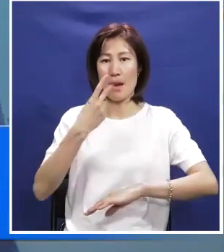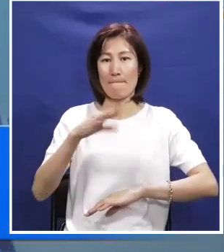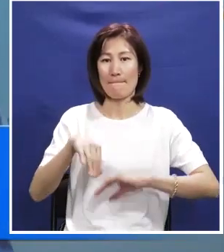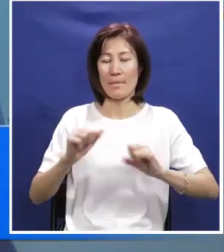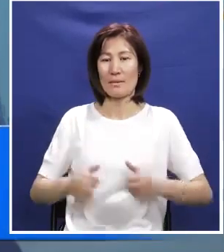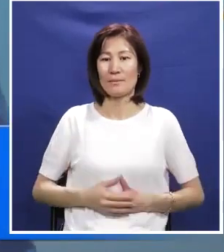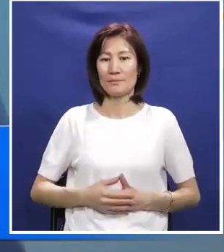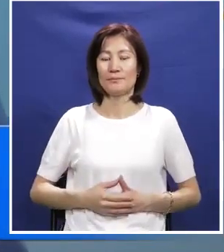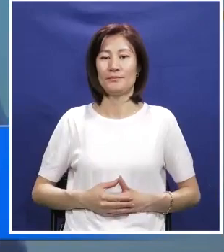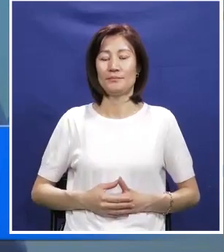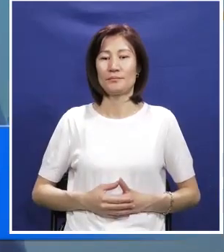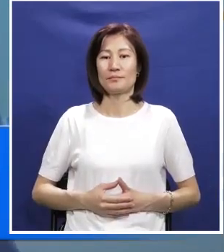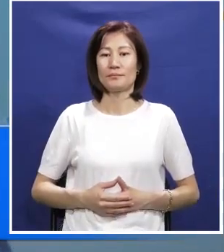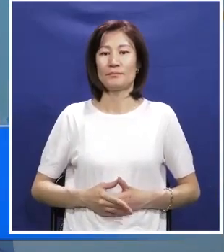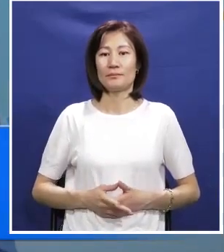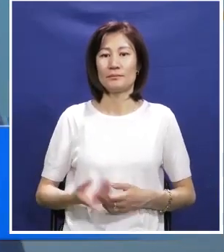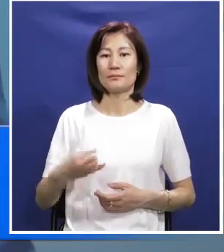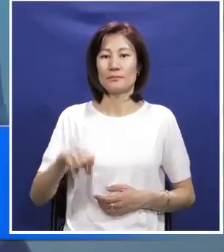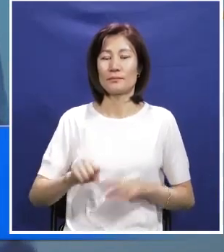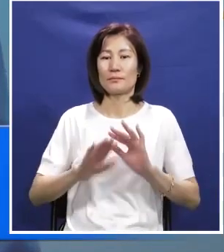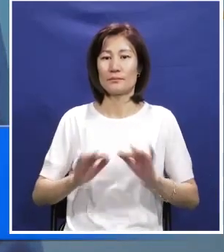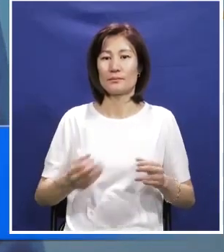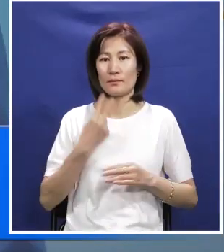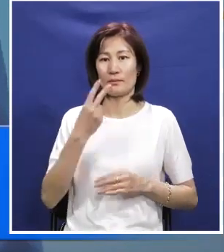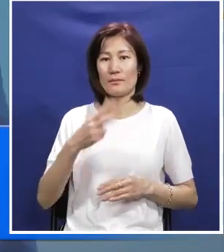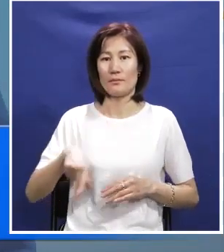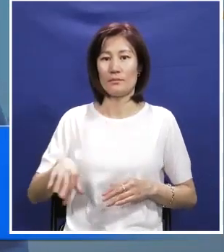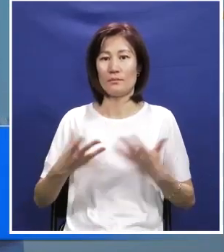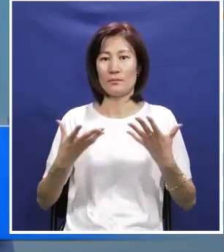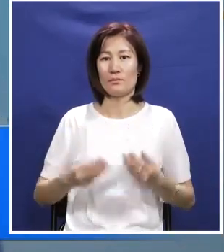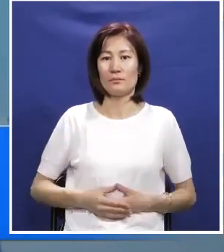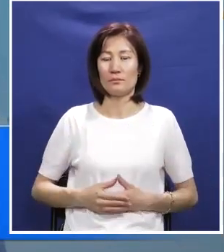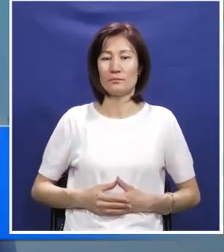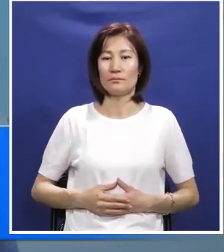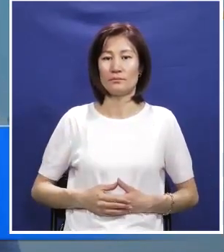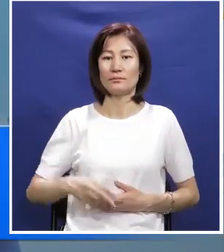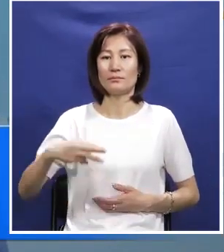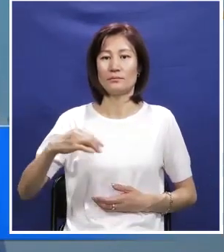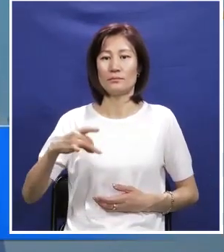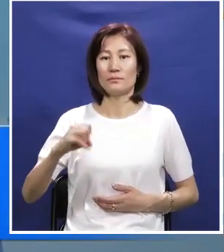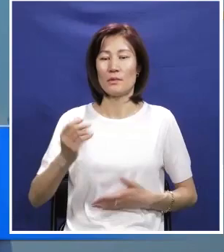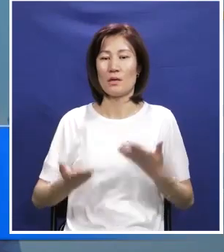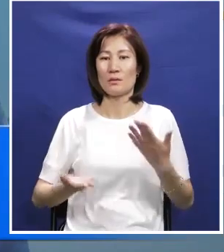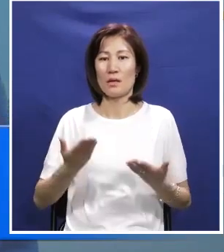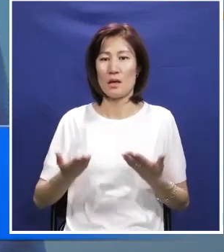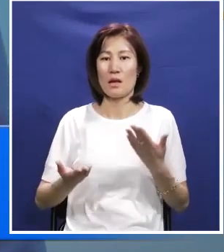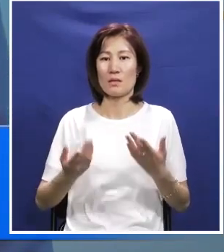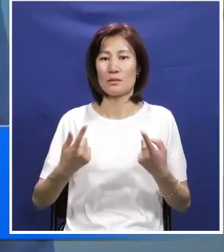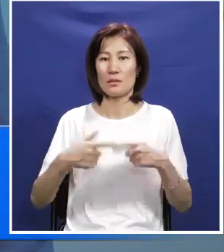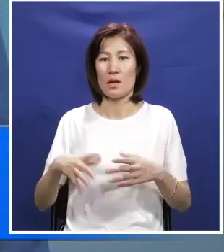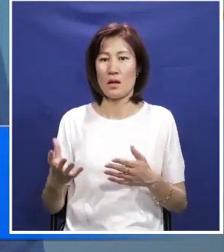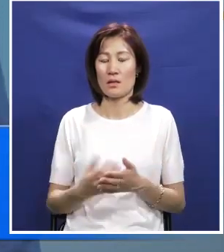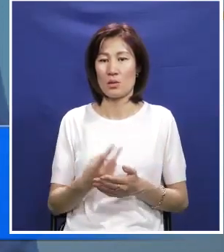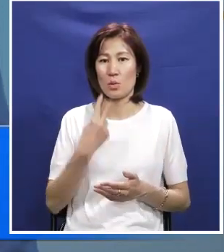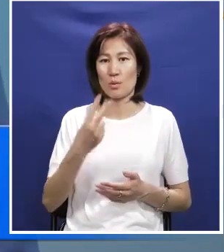баланың салған сызығы бойынша ара технологиясы балаға қарап жүреді. Онысы, және де бізде таразы технологиясы, онда алып